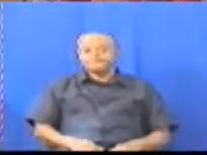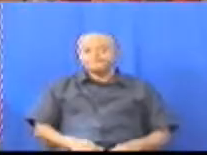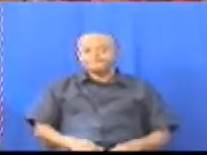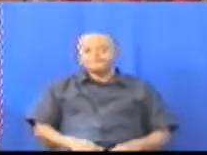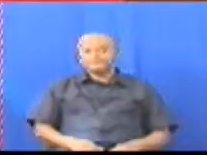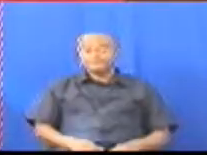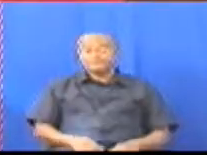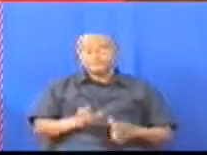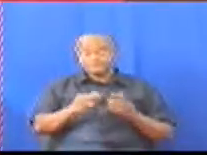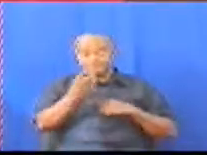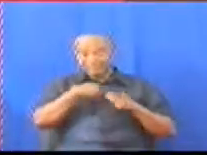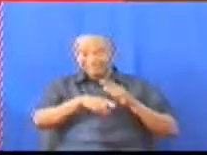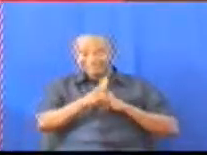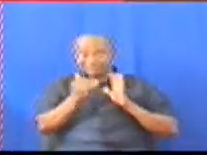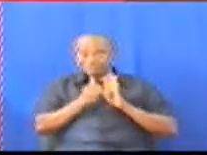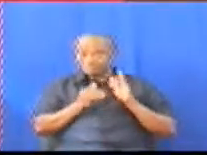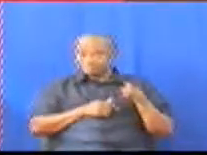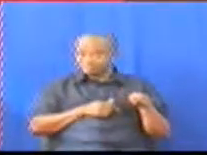Kwenye sheria hizi za